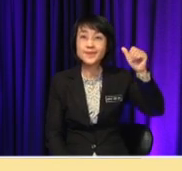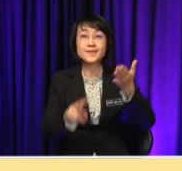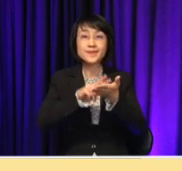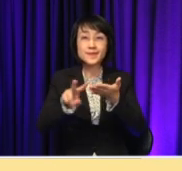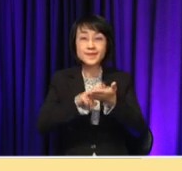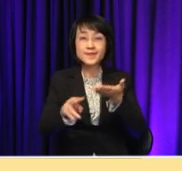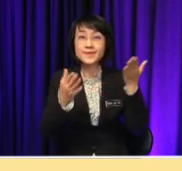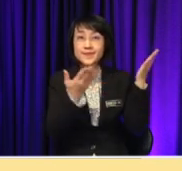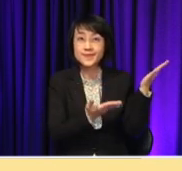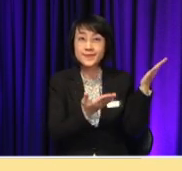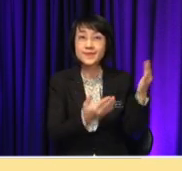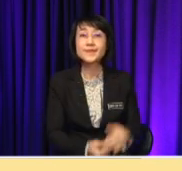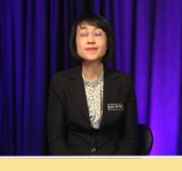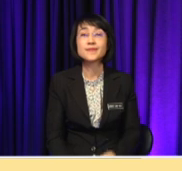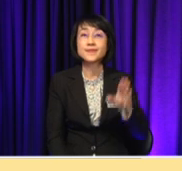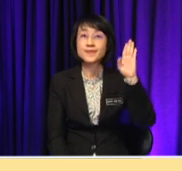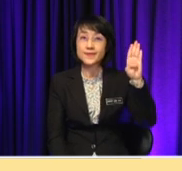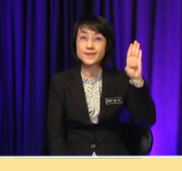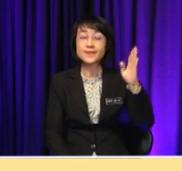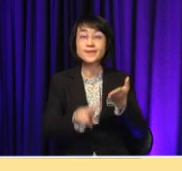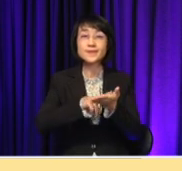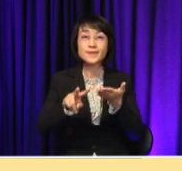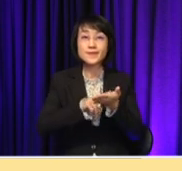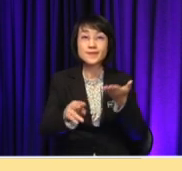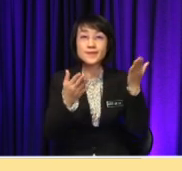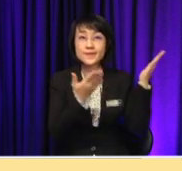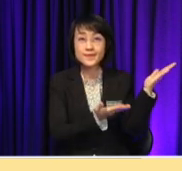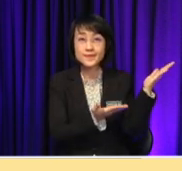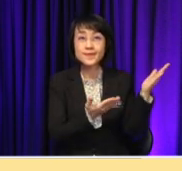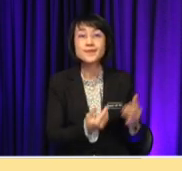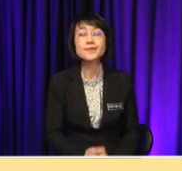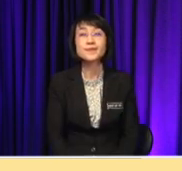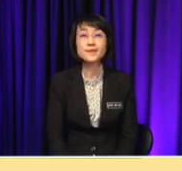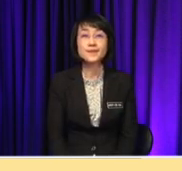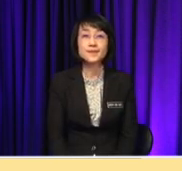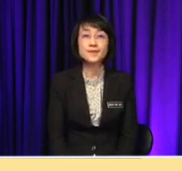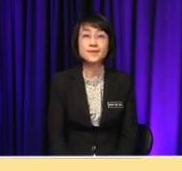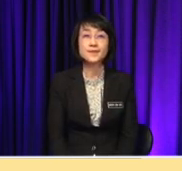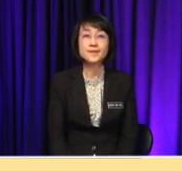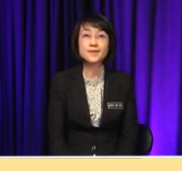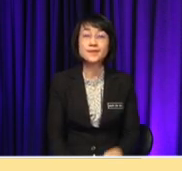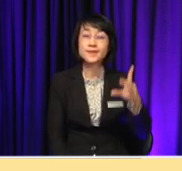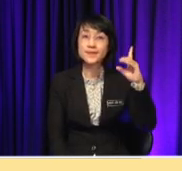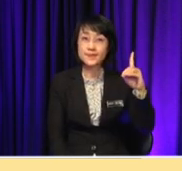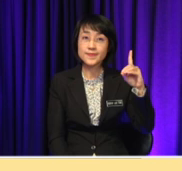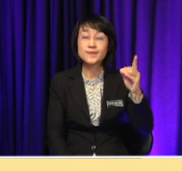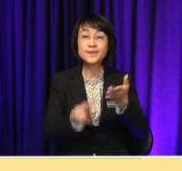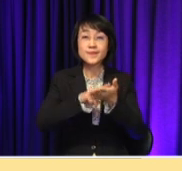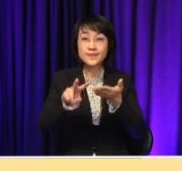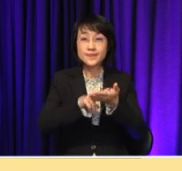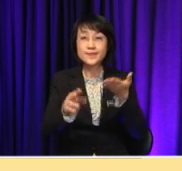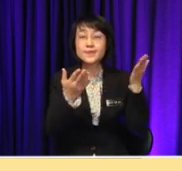sepanjang tahun di suhu yang rendah sekitar 18 derajat Celcius di taburan hujan